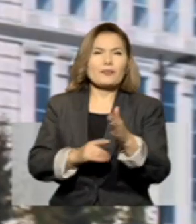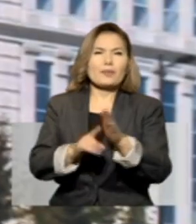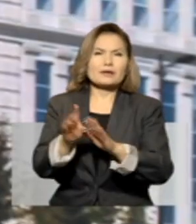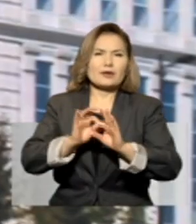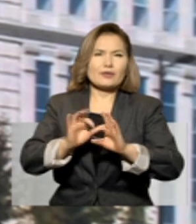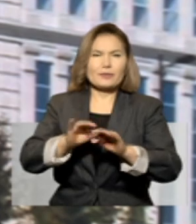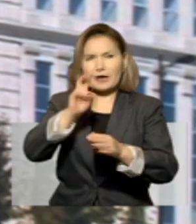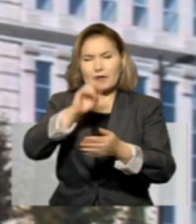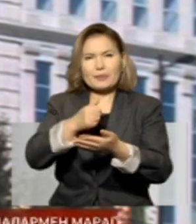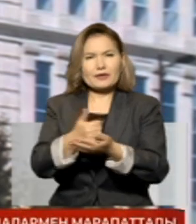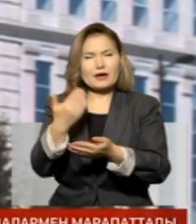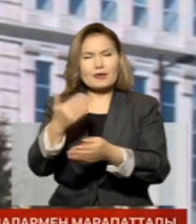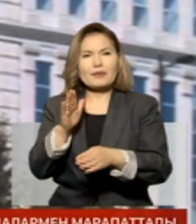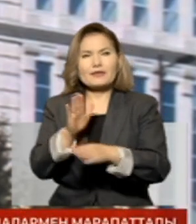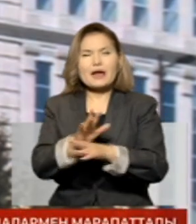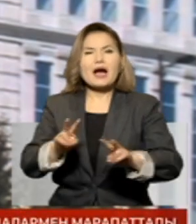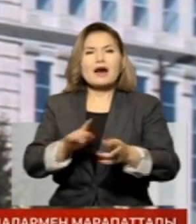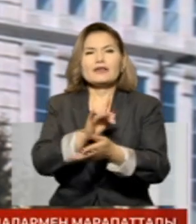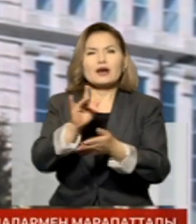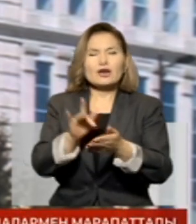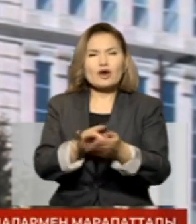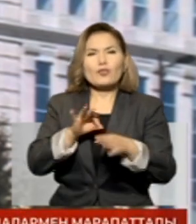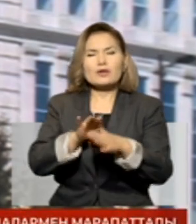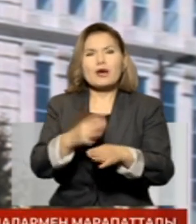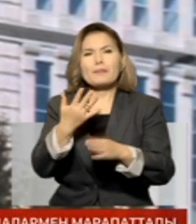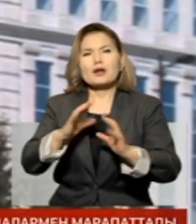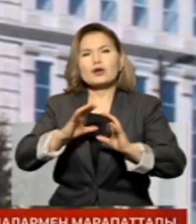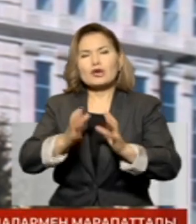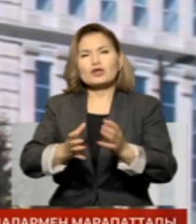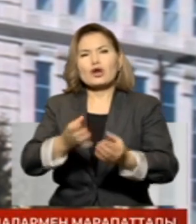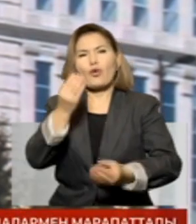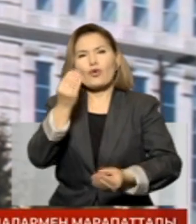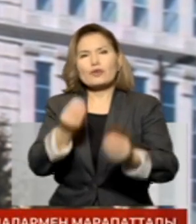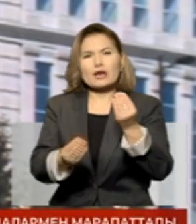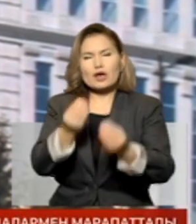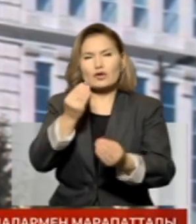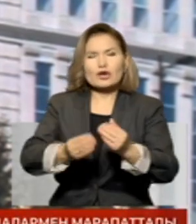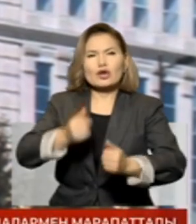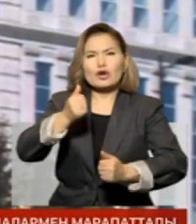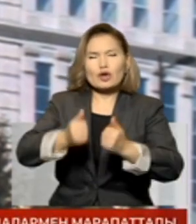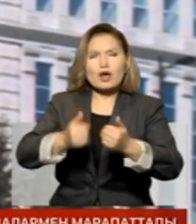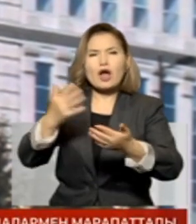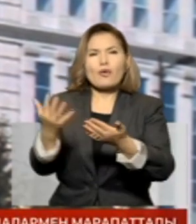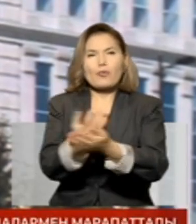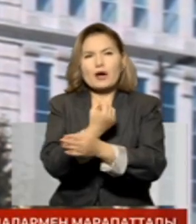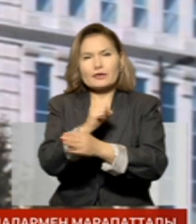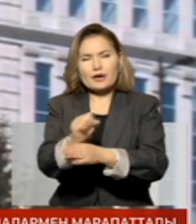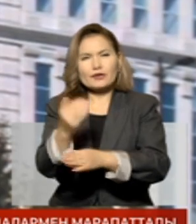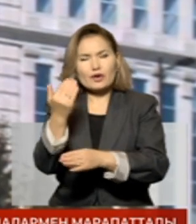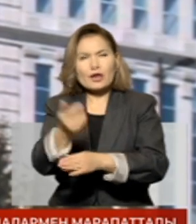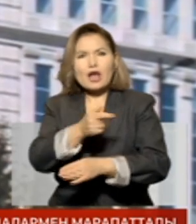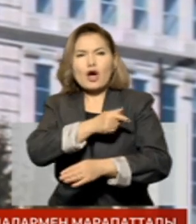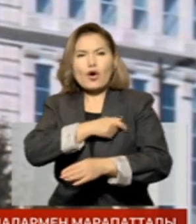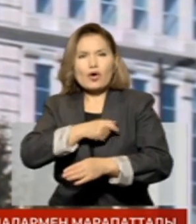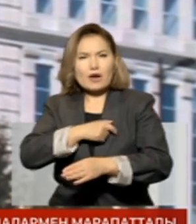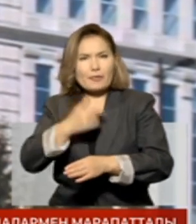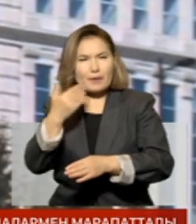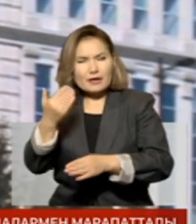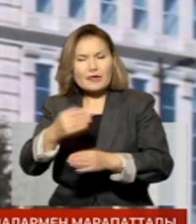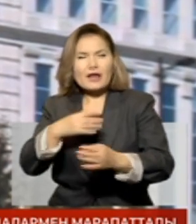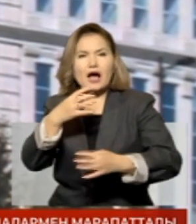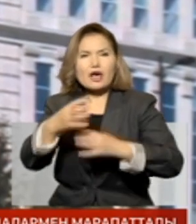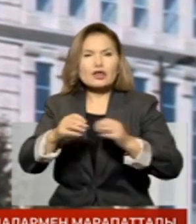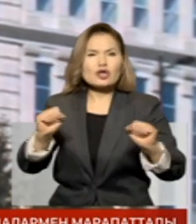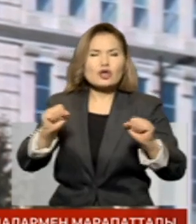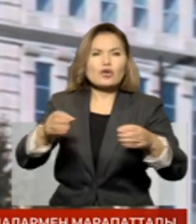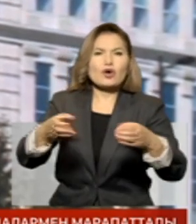Мемлекет башысының жарлығымен Астана қаласында өткен 5-ші дүниежүзілік көшпенділер ойындарының жүлдегерлері, олардың жаттықтырушылары сондай-ақ